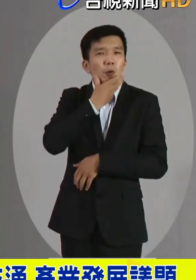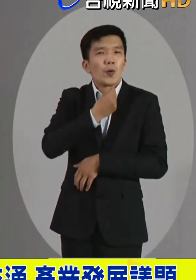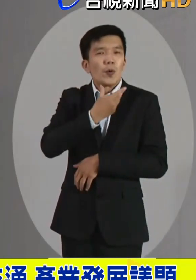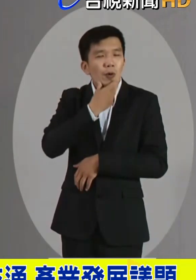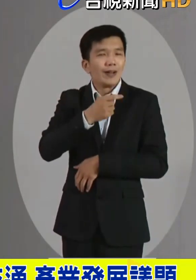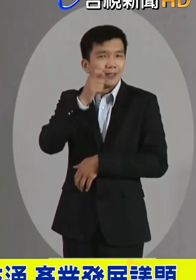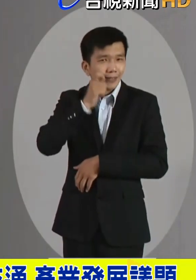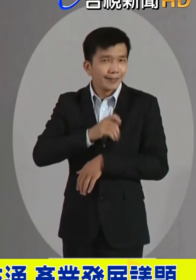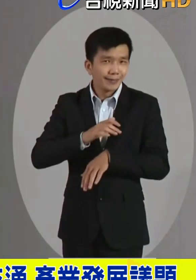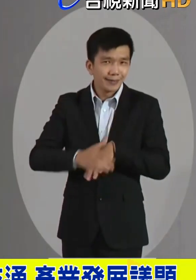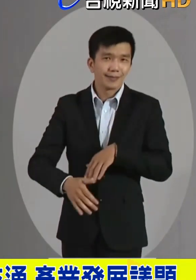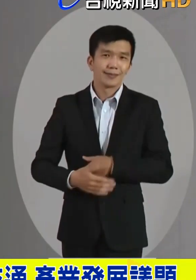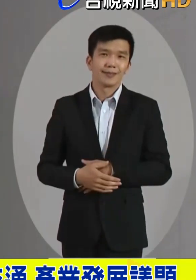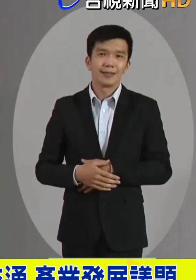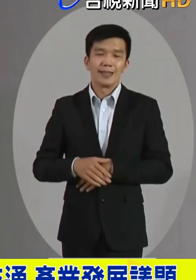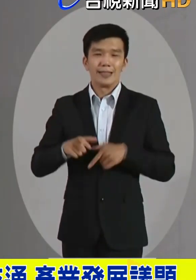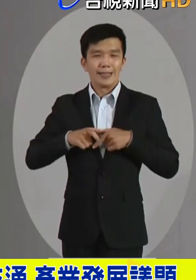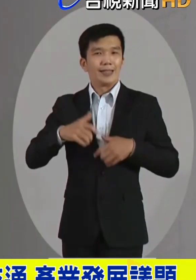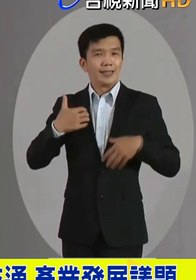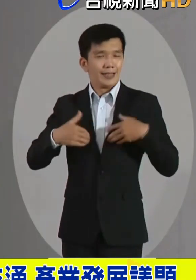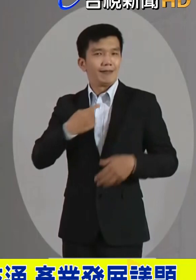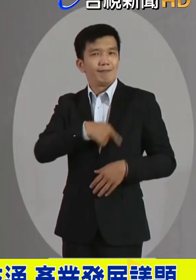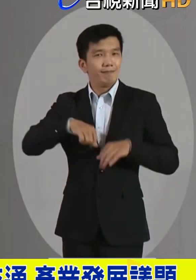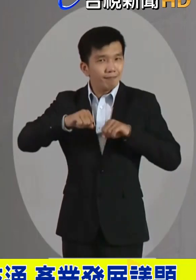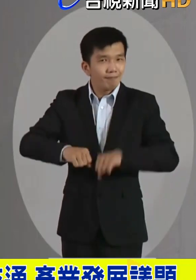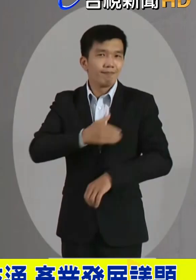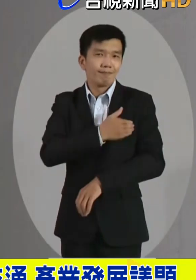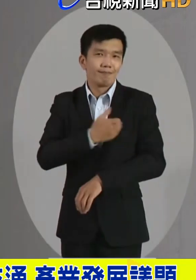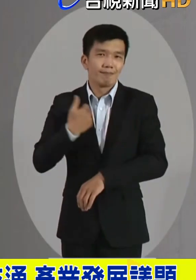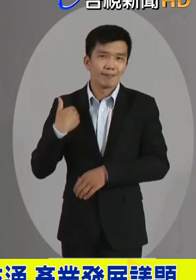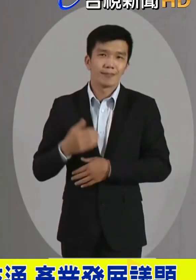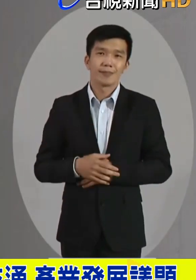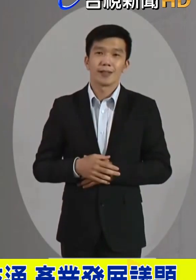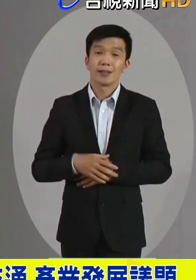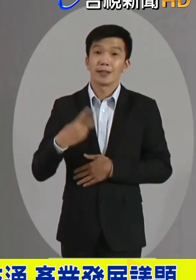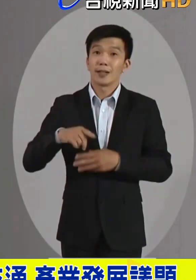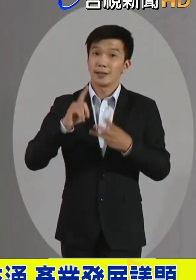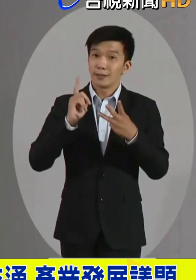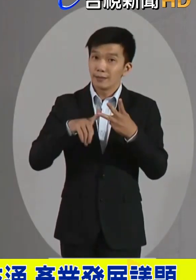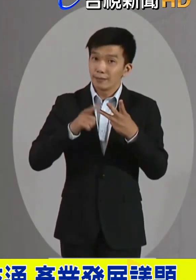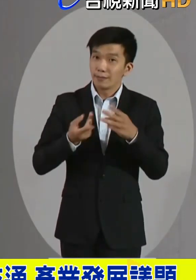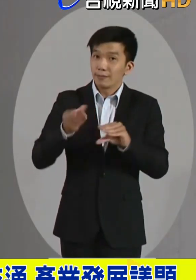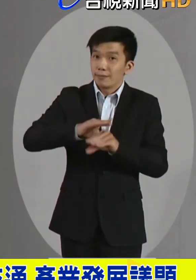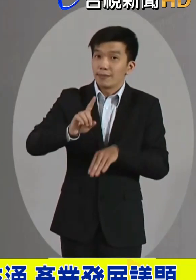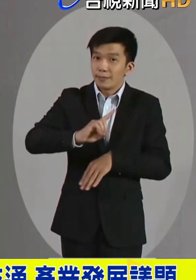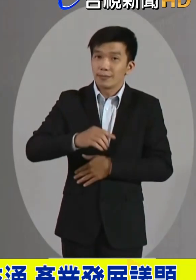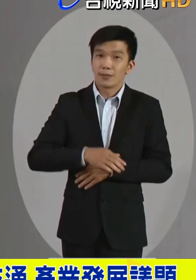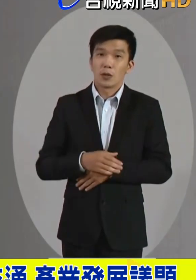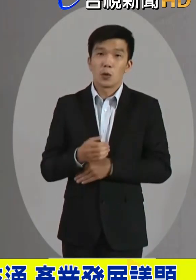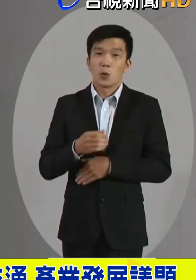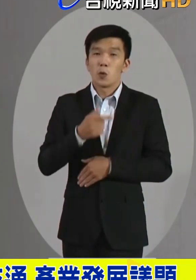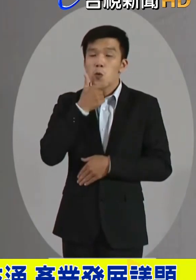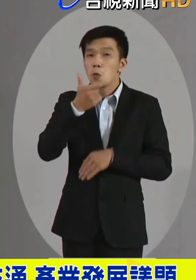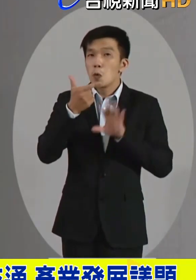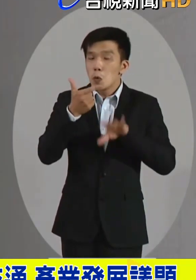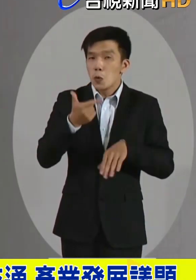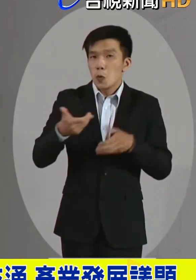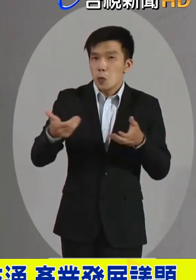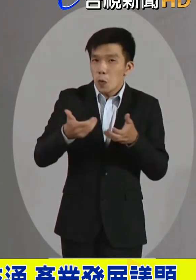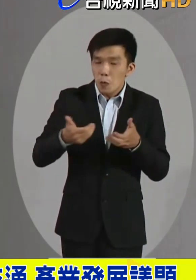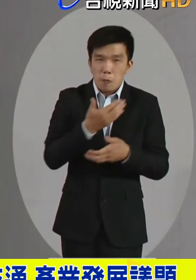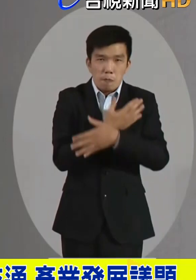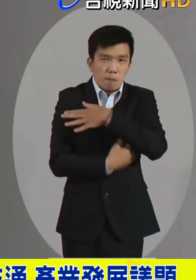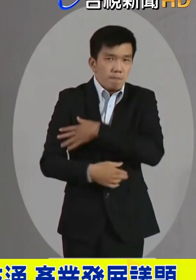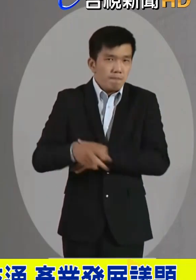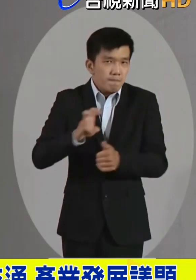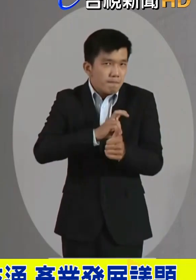喜欢，心欢喜，身体都健康。当然第三个加倍，早疗生长的照顾我还会